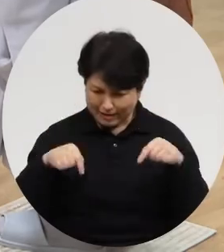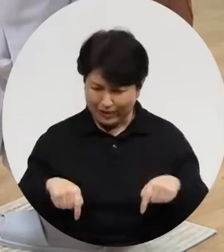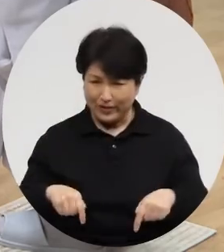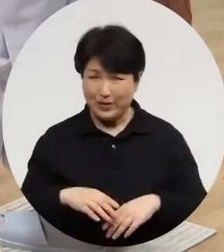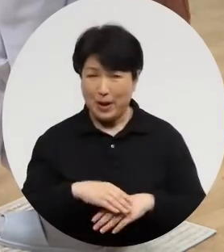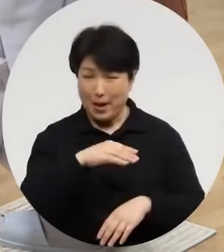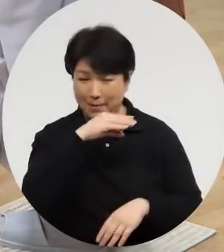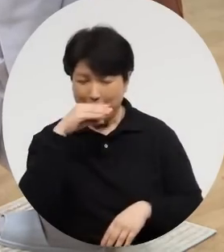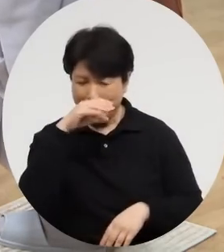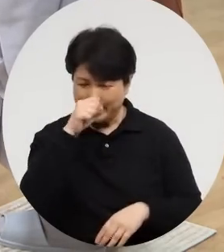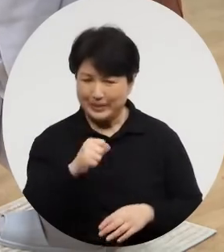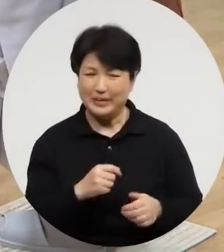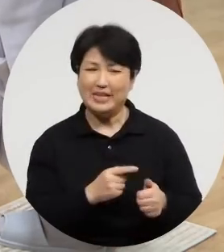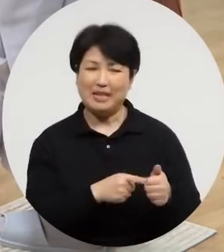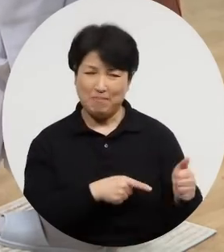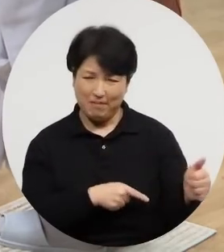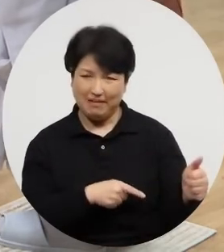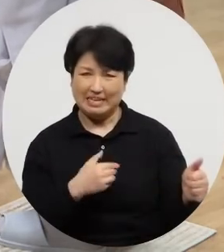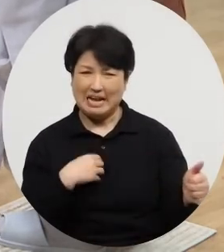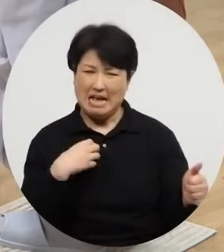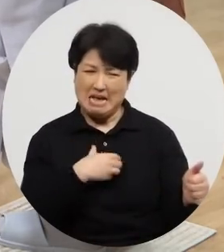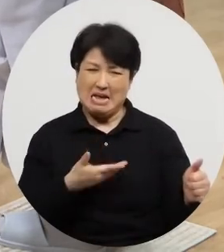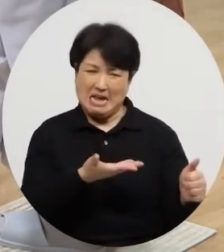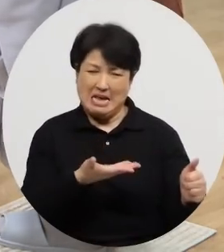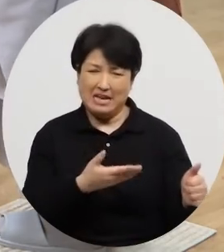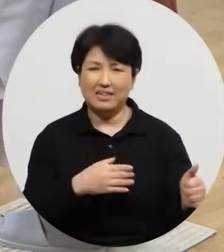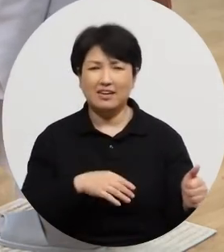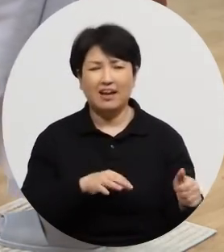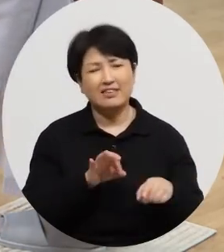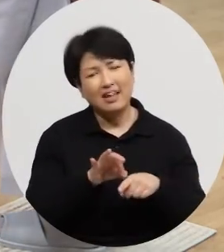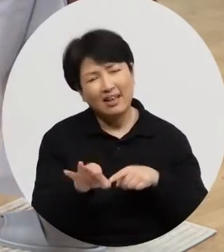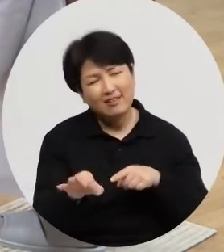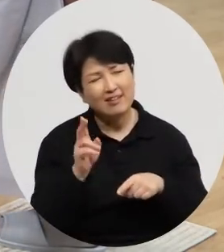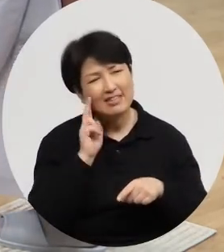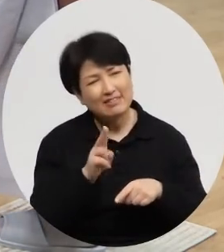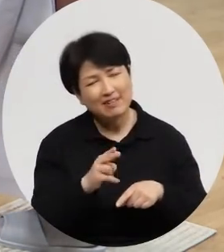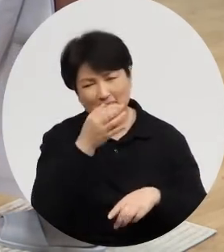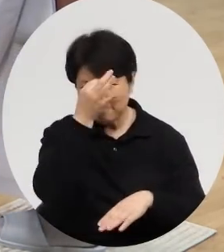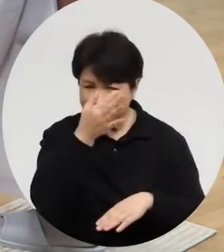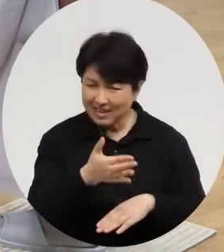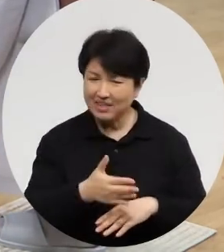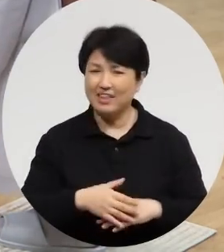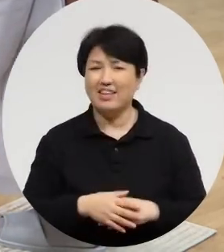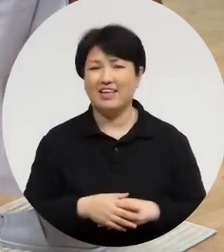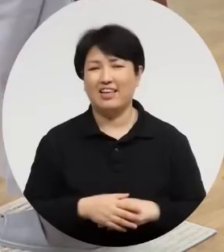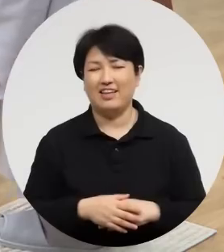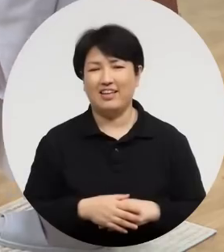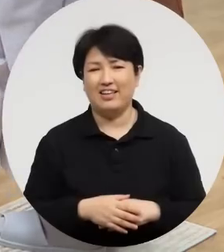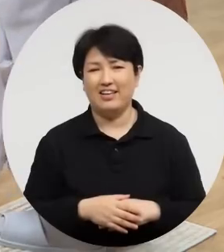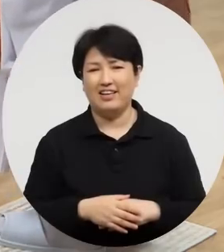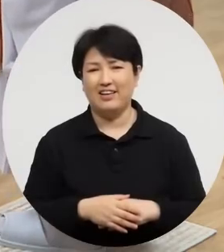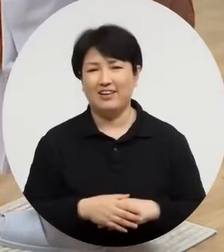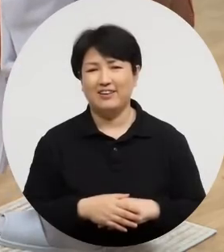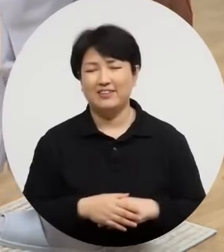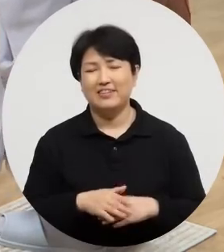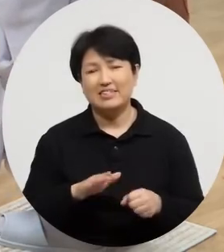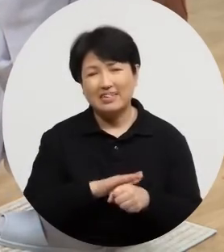올바른 남편을 그동안 제가 괴롭히고 잔소리하고 살았구나, 미안한 마음을 가지게 되었고, 다시 한번